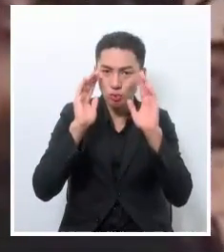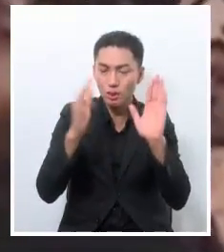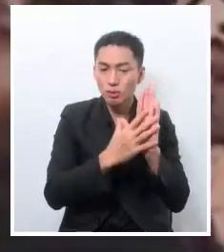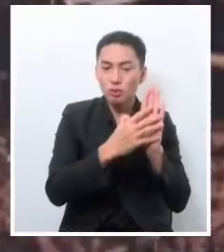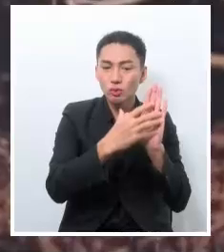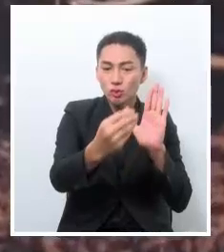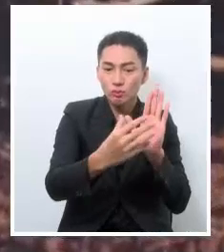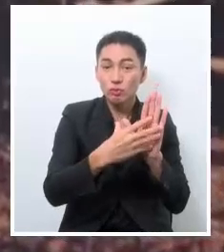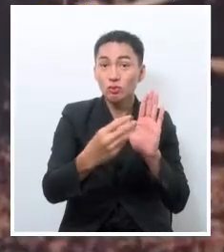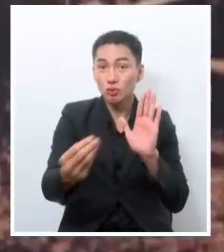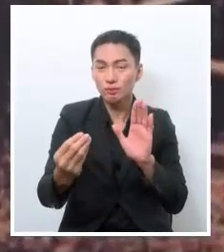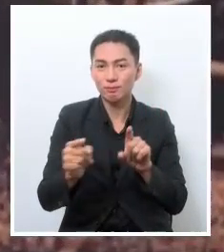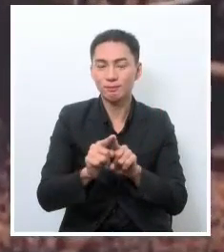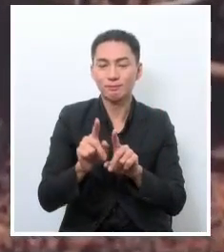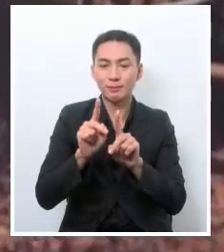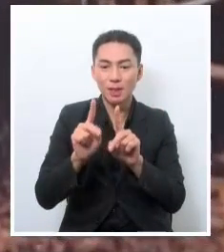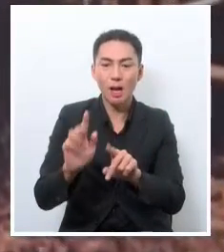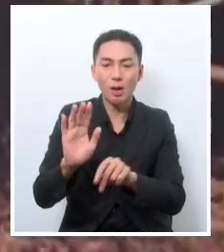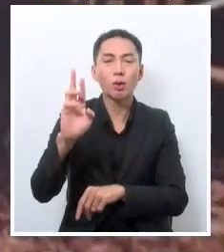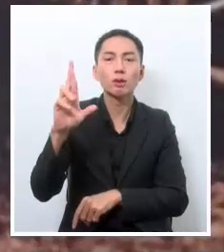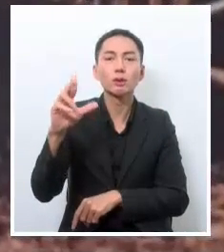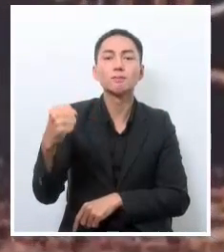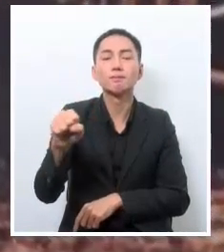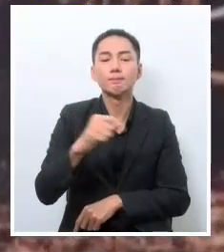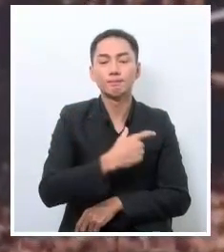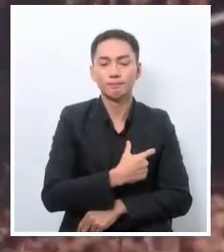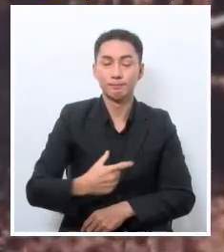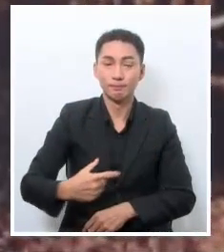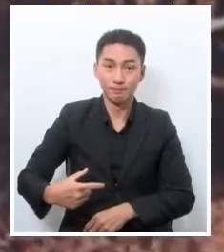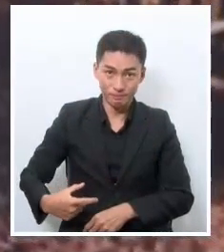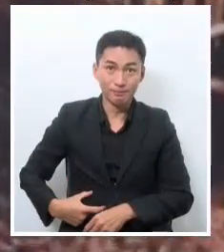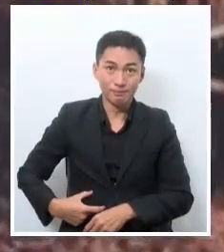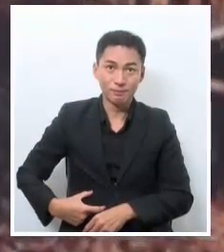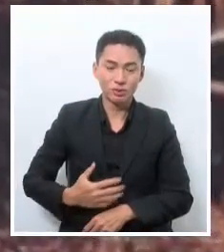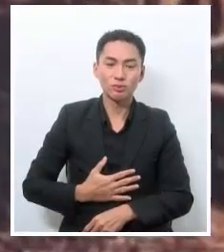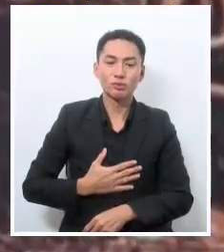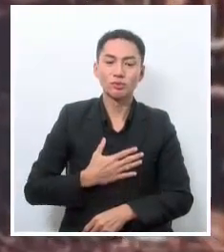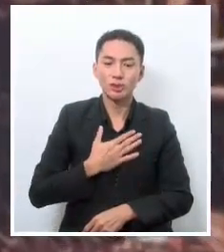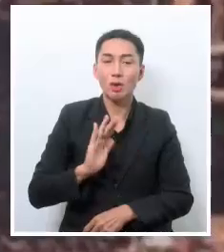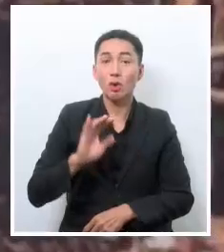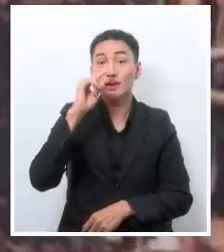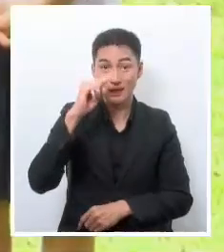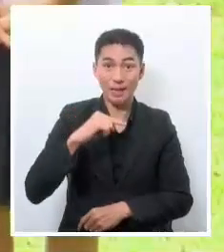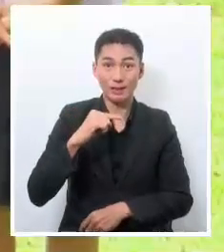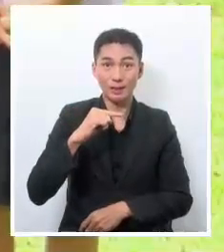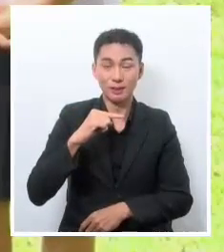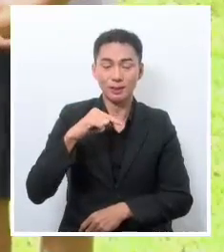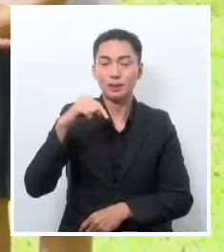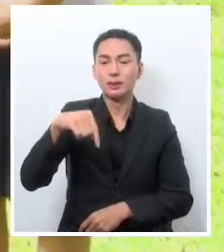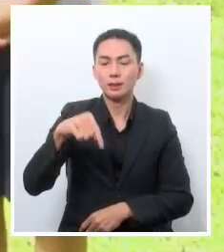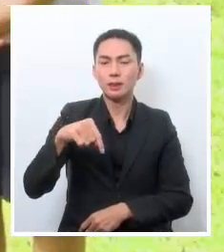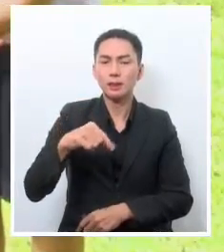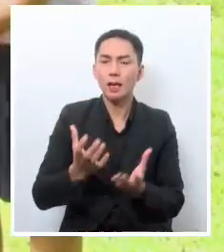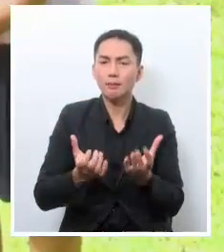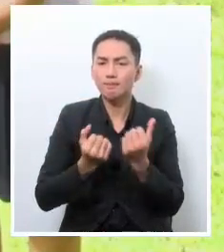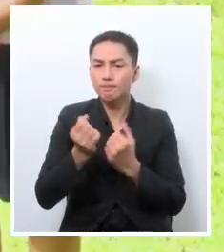เห็นเลยว่าความกล้าหาญของพระองค์ท่านแล้วก็เป็นมิ่งขวัญของกวงชนชาวไทยเนี่ยที่ที่นี่ได้รับกันอย่างเต็ม